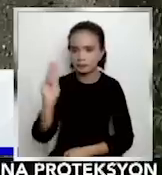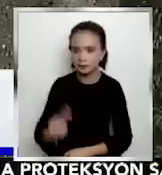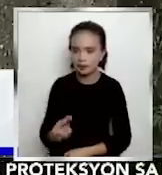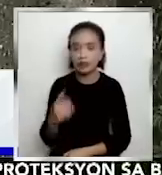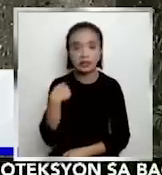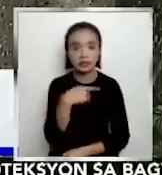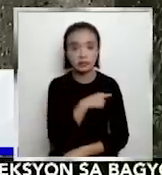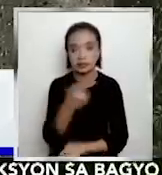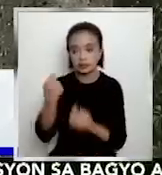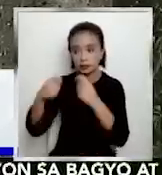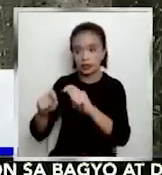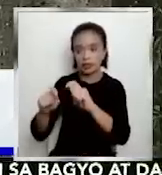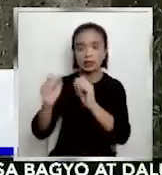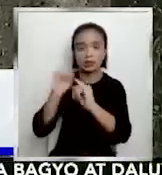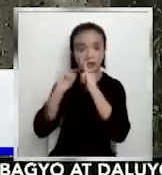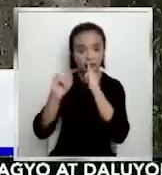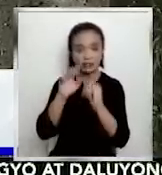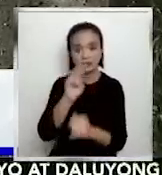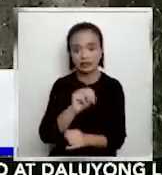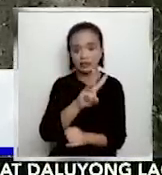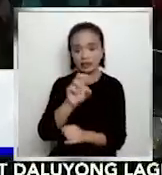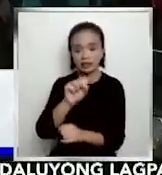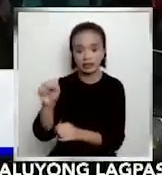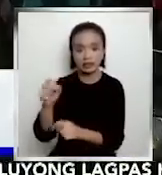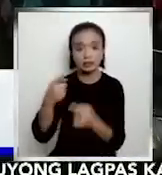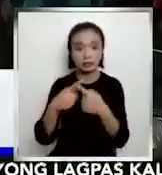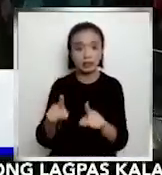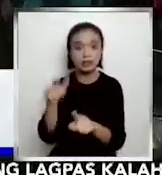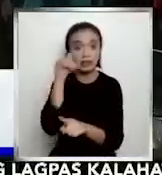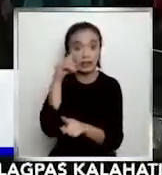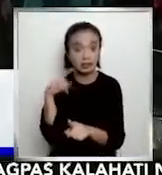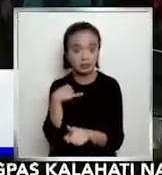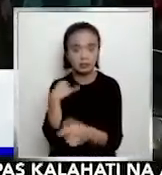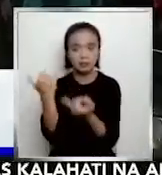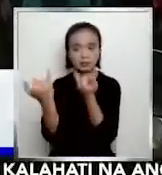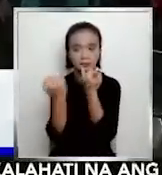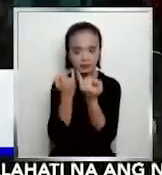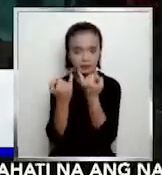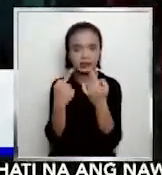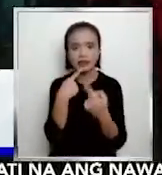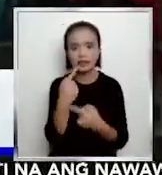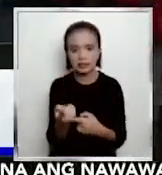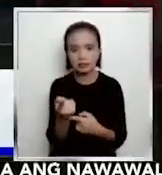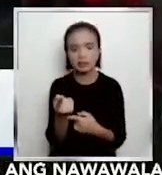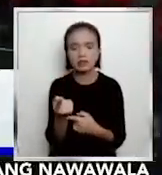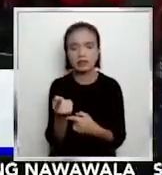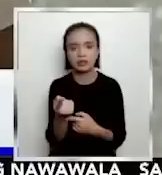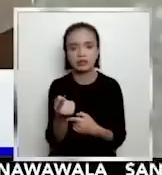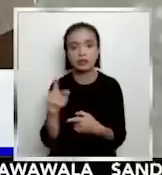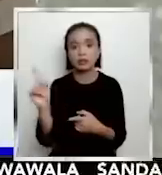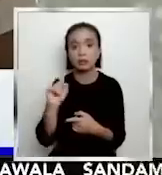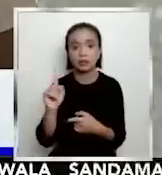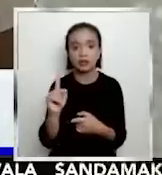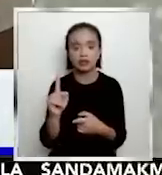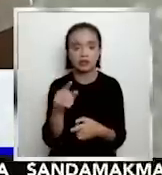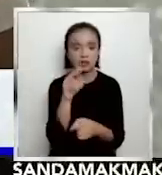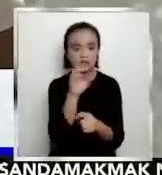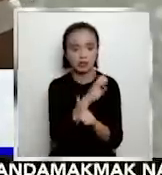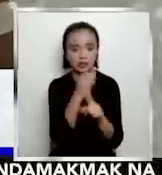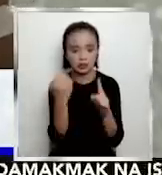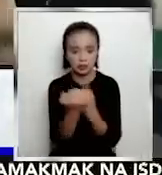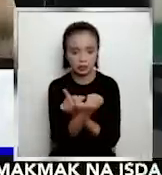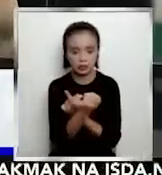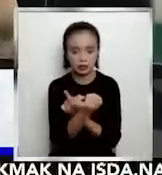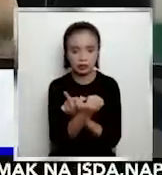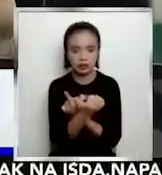ang MWSS, pero sa panayam kahapon, sinabi nitong isinaalang-alang ang kalikasan at kapakanan ng mga